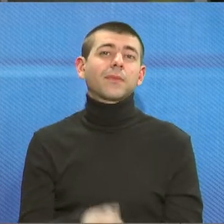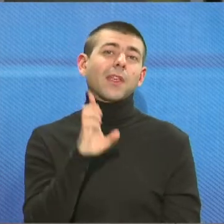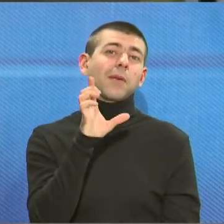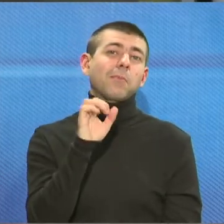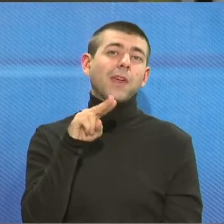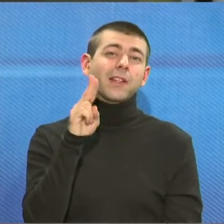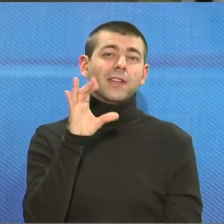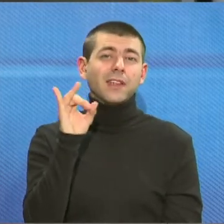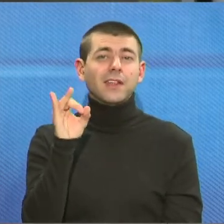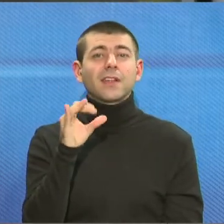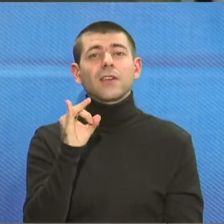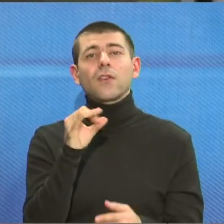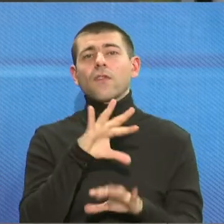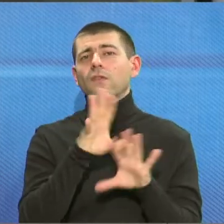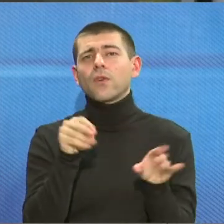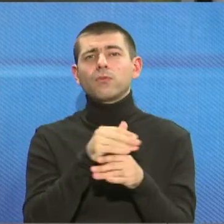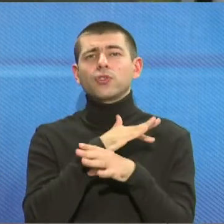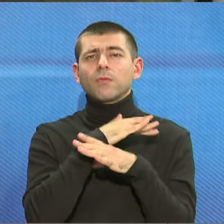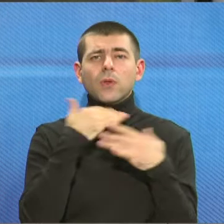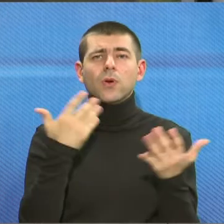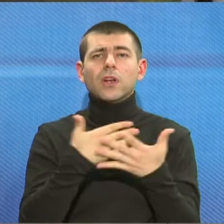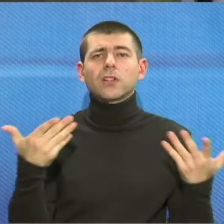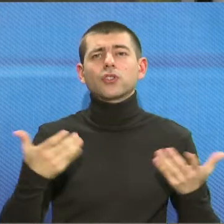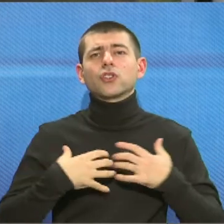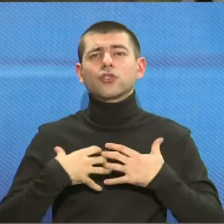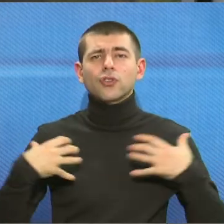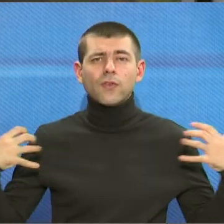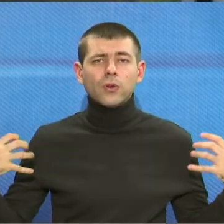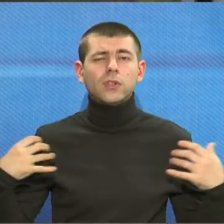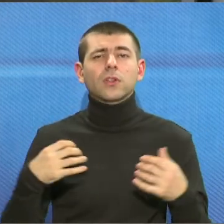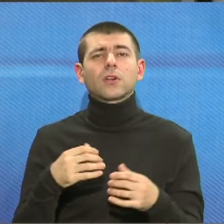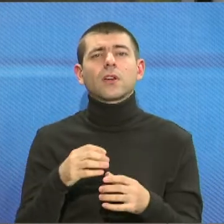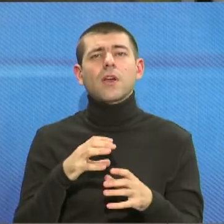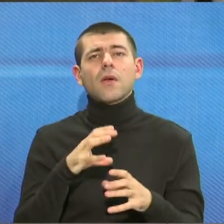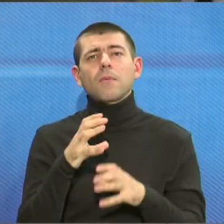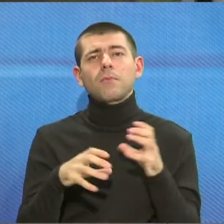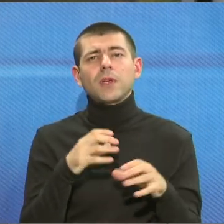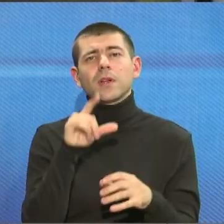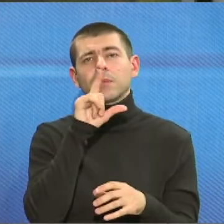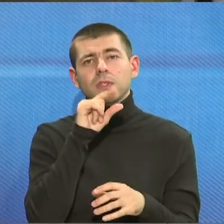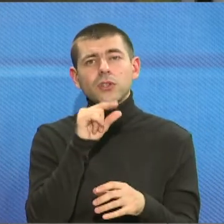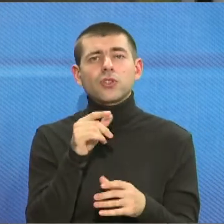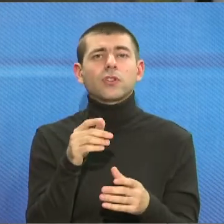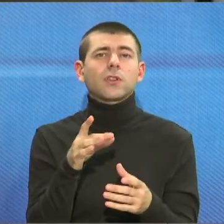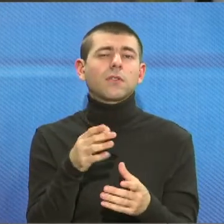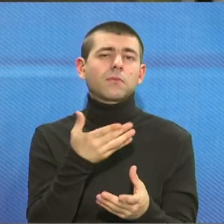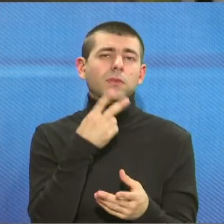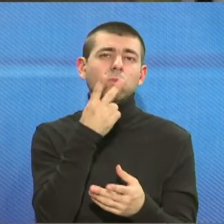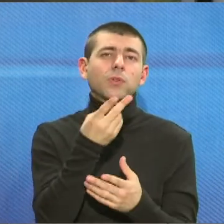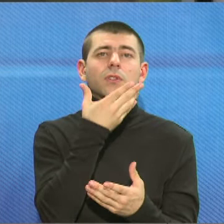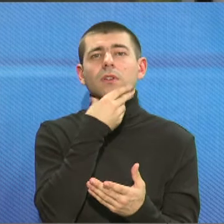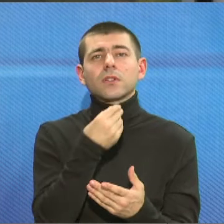белки. В общем, животный мир, птичий мир. Получаются великолепные